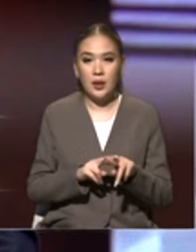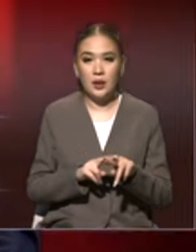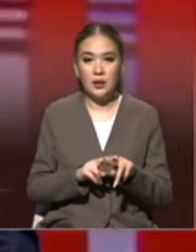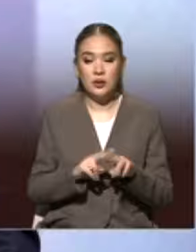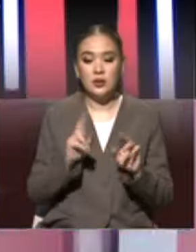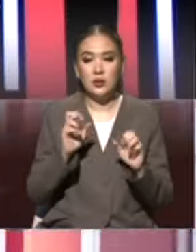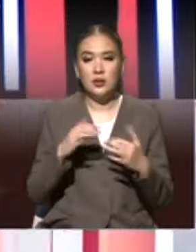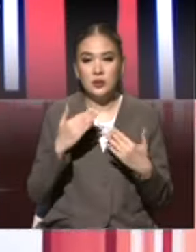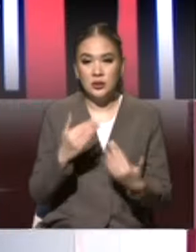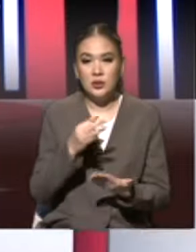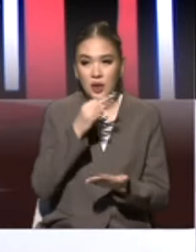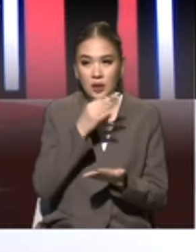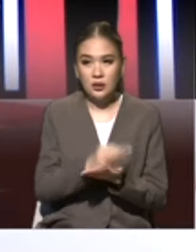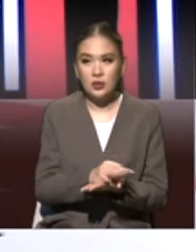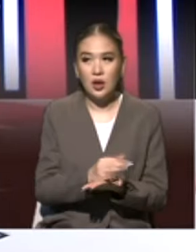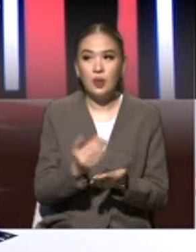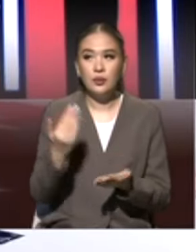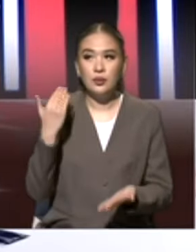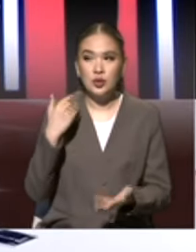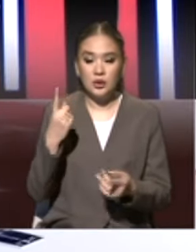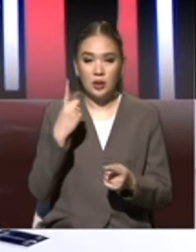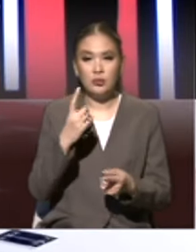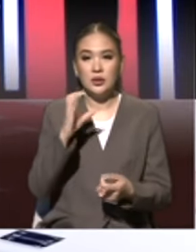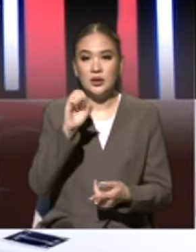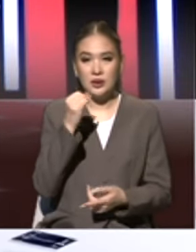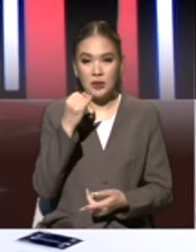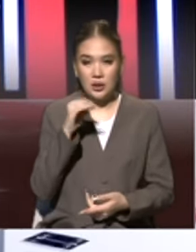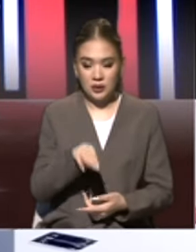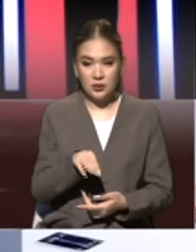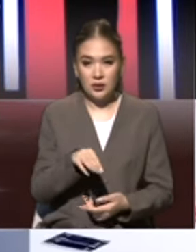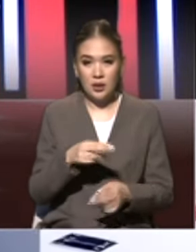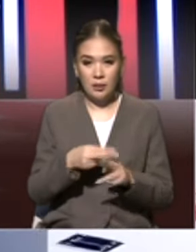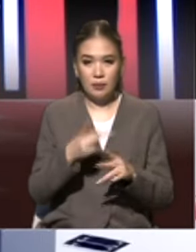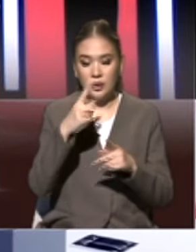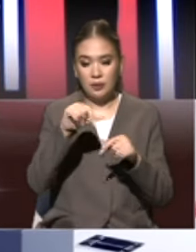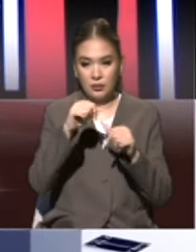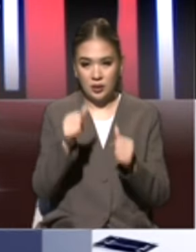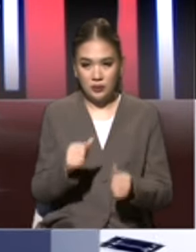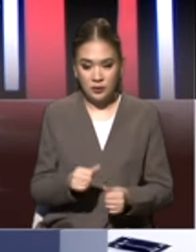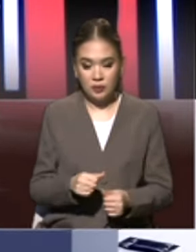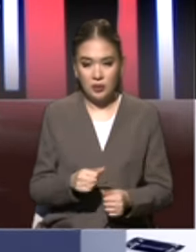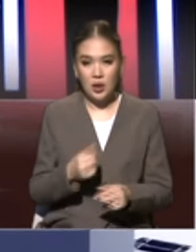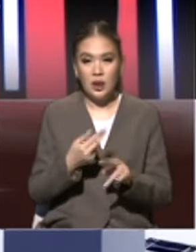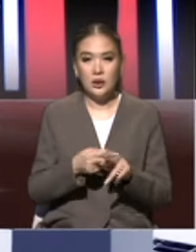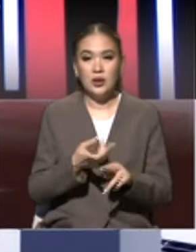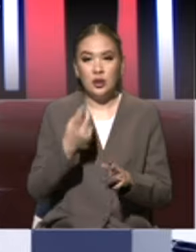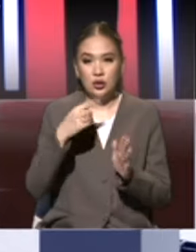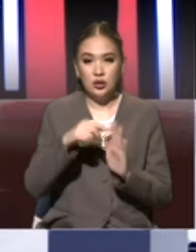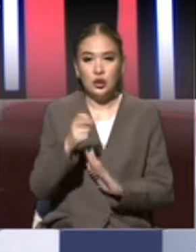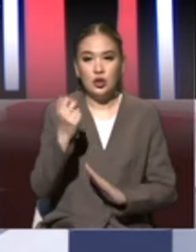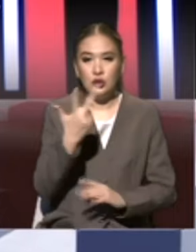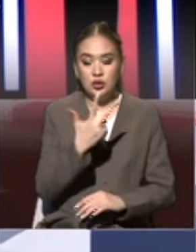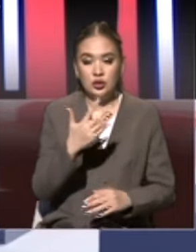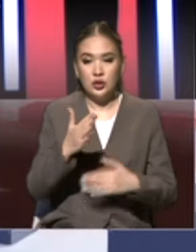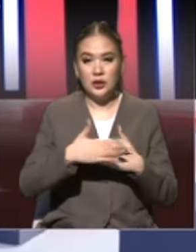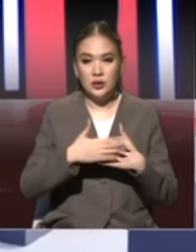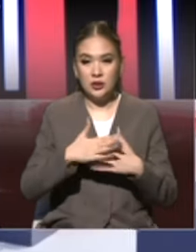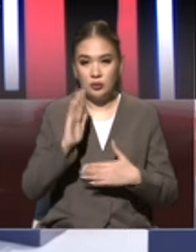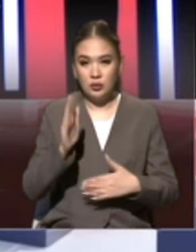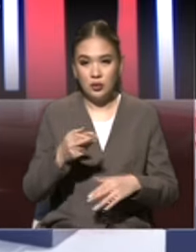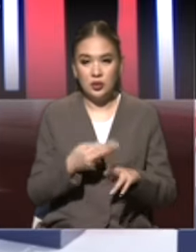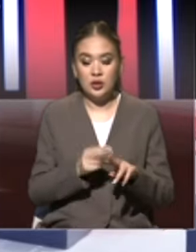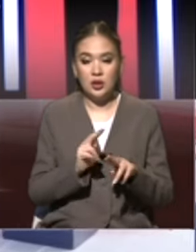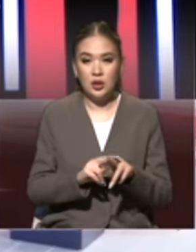сіз айтып отырған бірыңғай терезе дейік, бір сайт деп айтайықшы, бір сайт, бір платформа. Платформа. Бір платформаның ішінде үш есік болады. Үш есік болады. Бірақ ойын сол